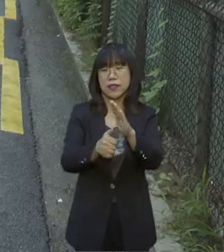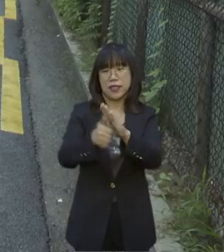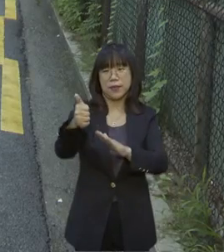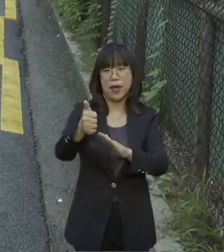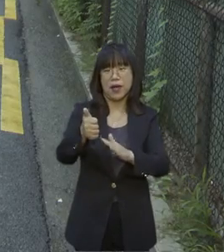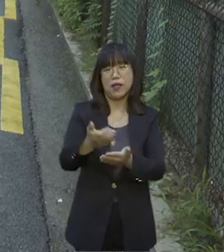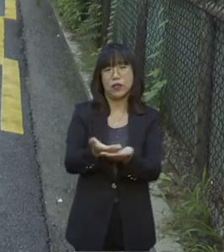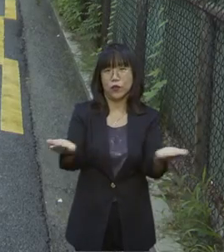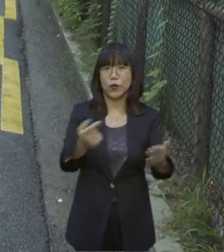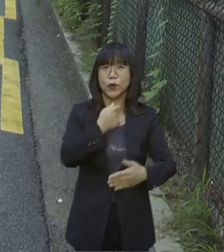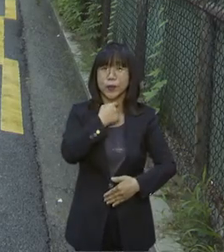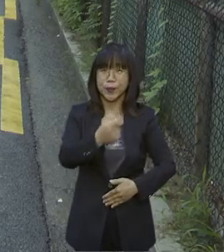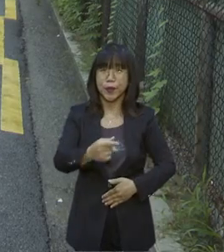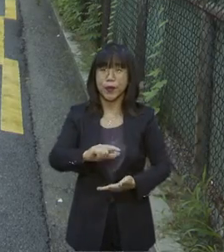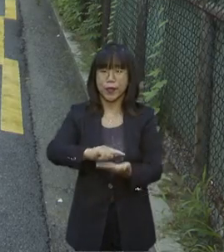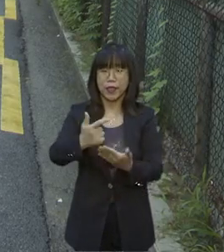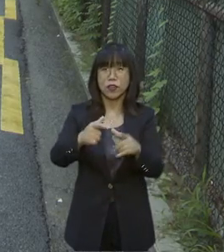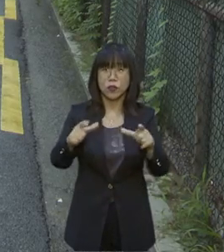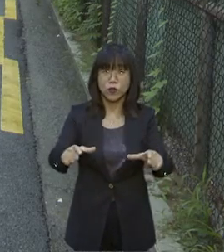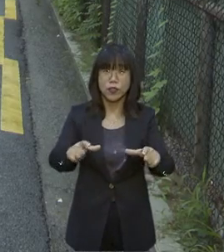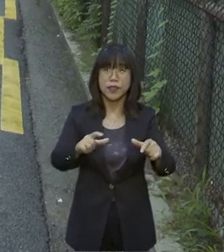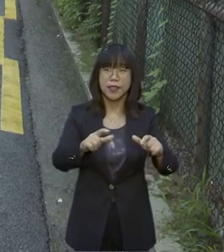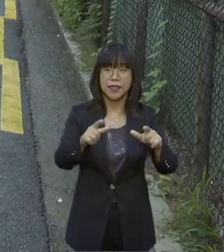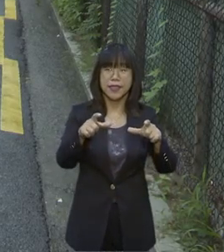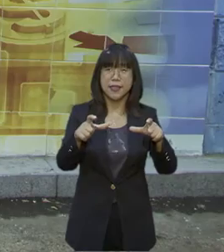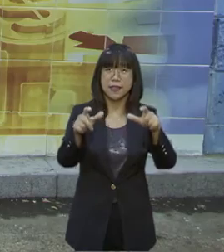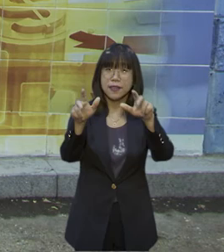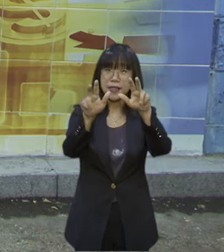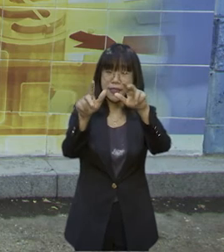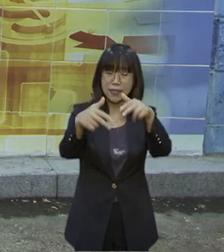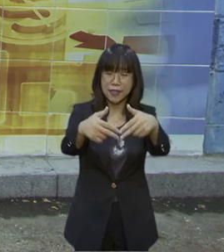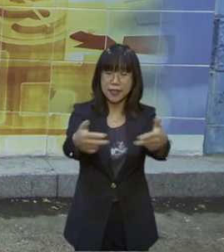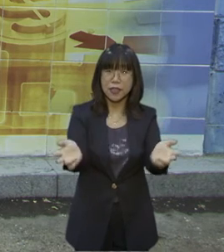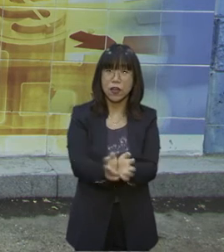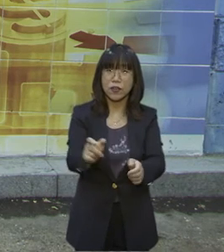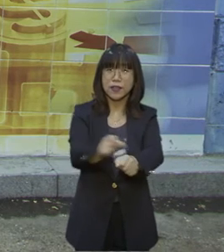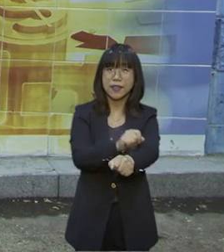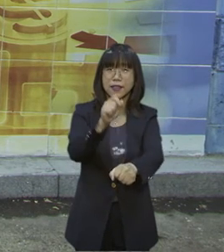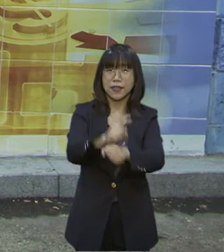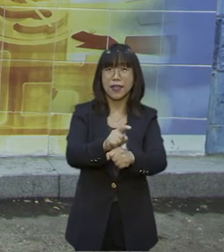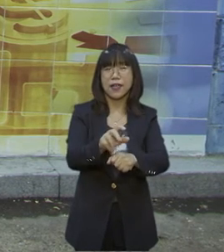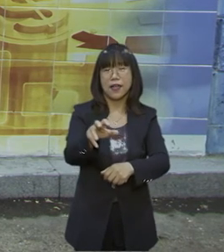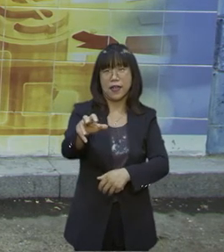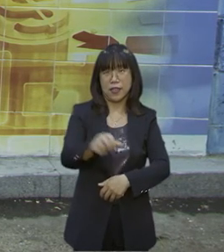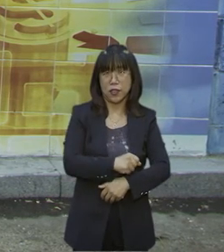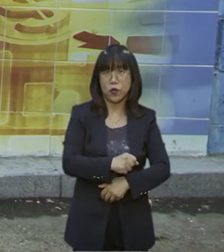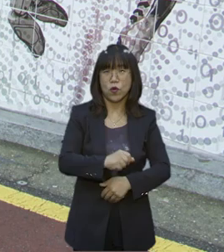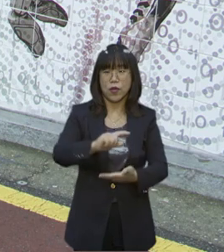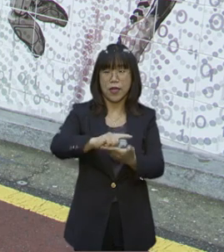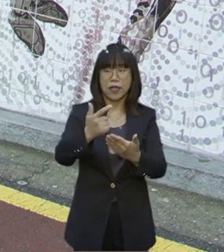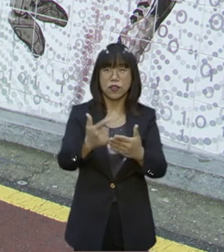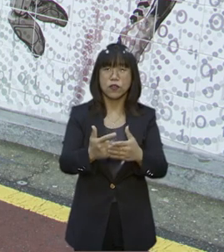용기를 전합니다. 한편 강서구는 앞으로도 지역 특색을 이용한 환경